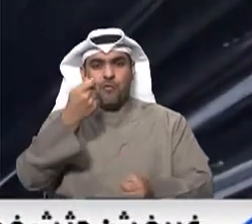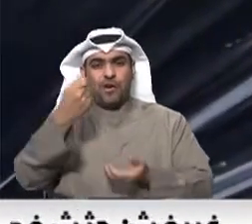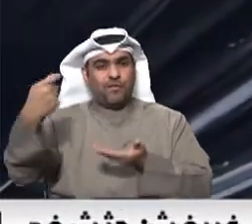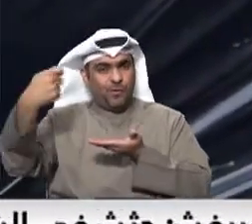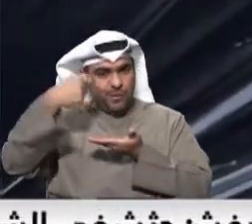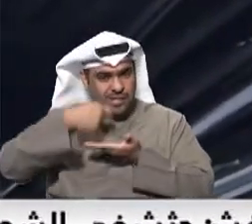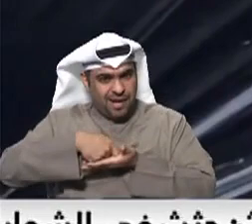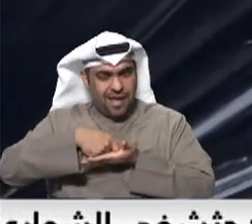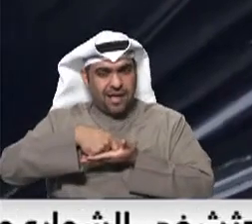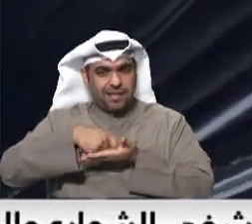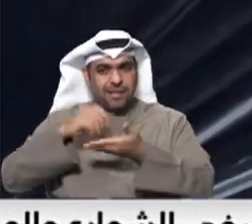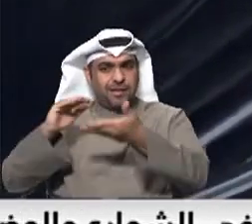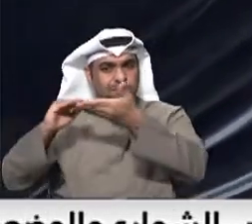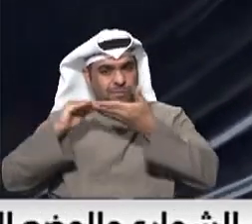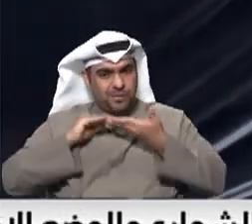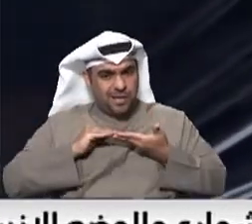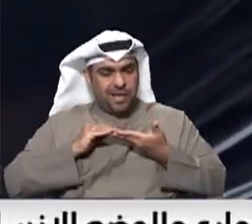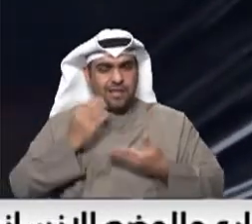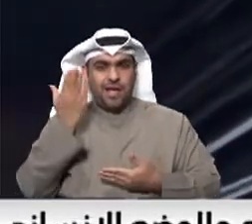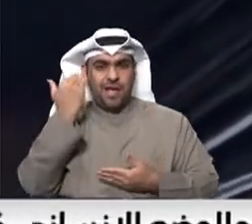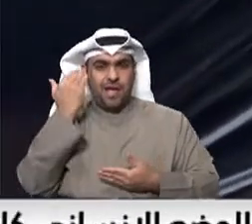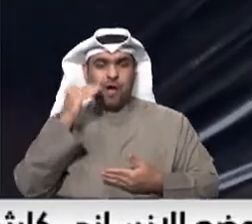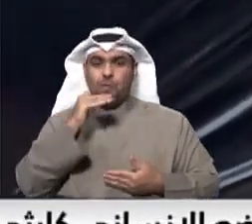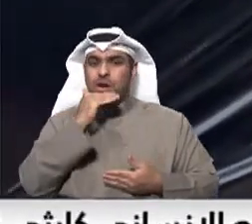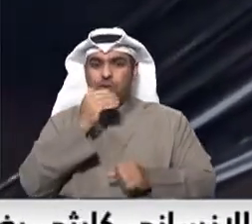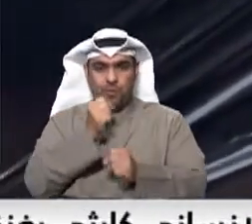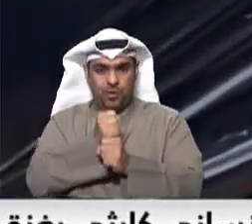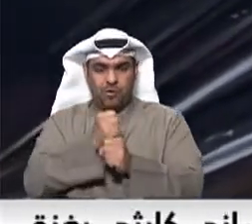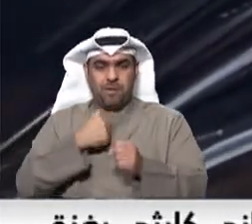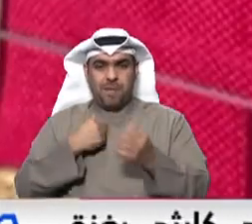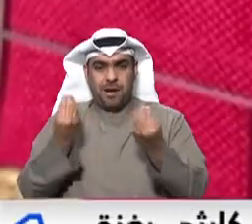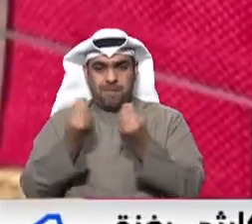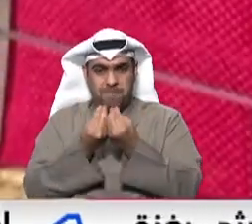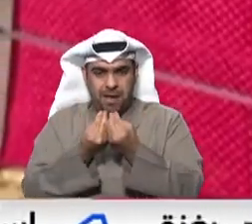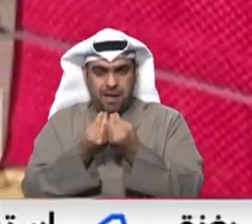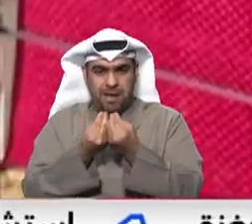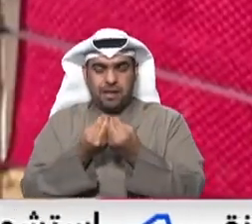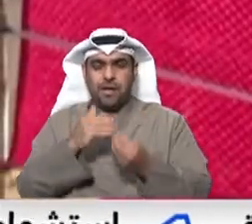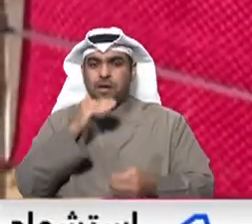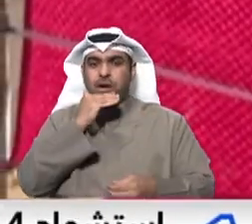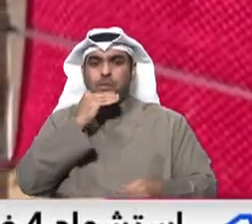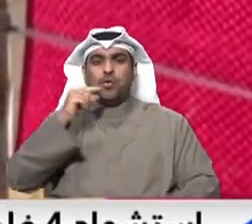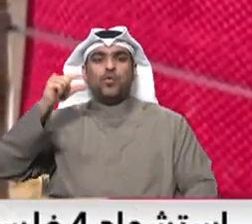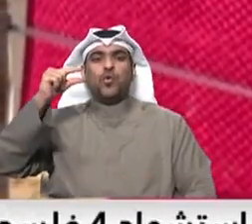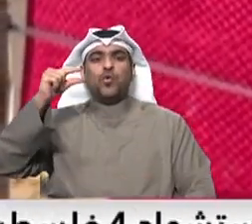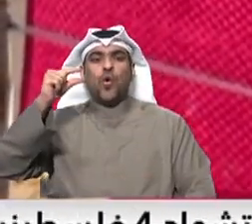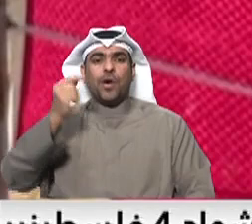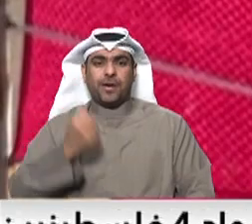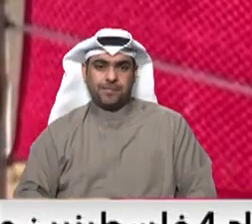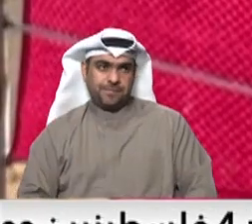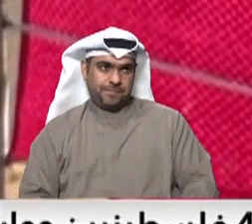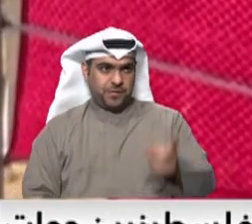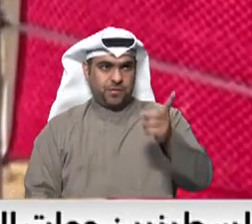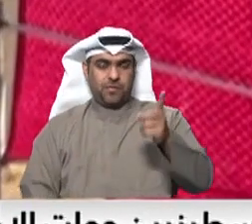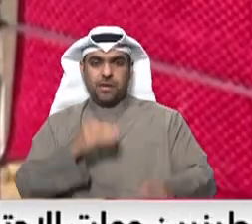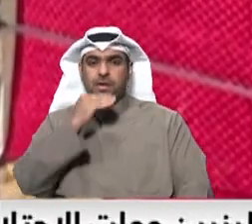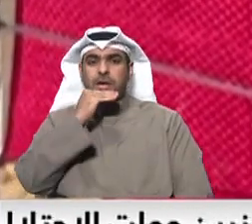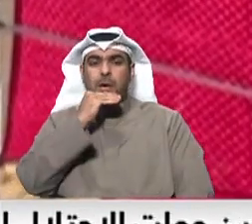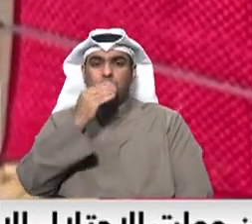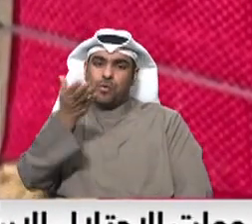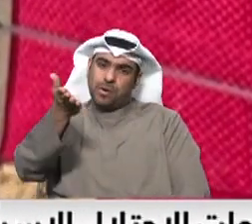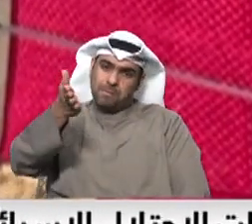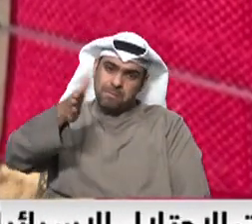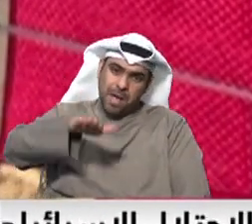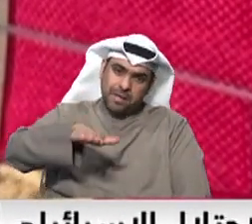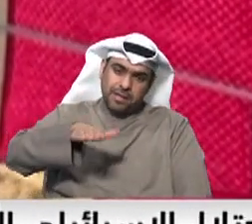كان يودينا على الشغل وريني كيف أعالج المرضى. بابا راح كان دايما يساعد